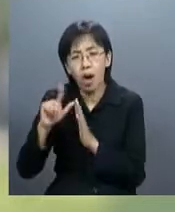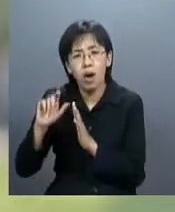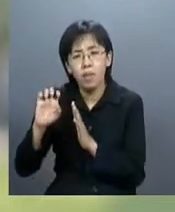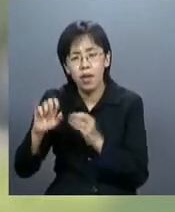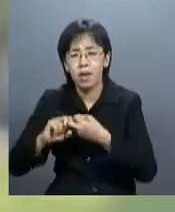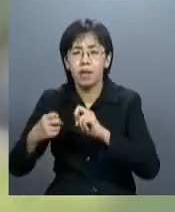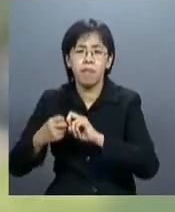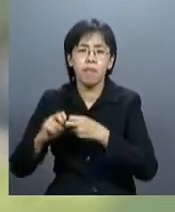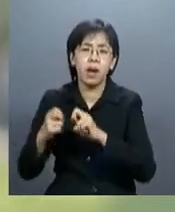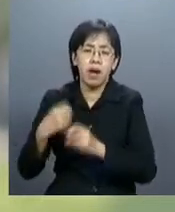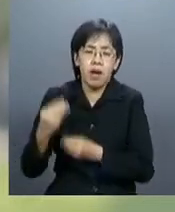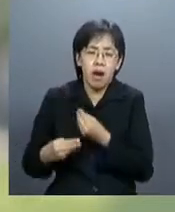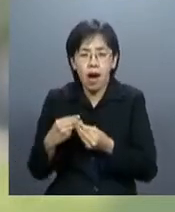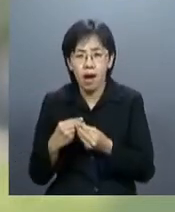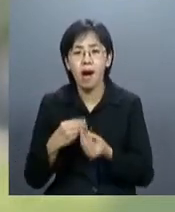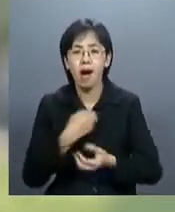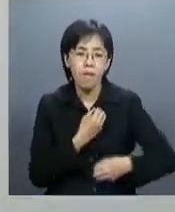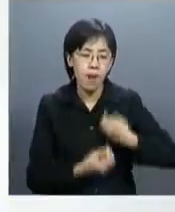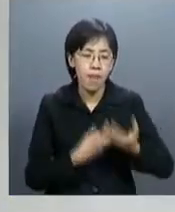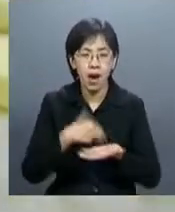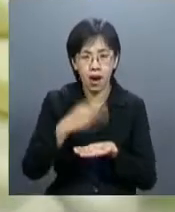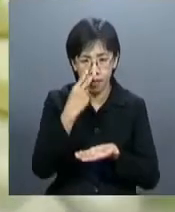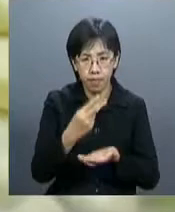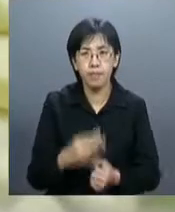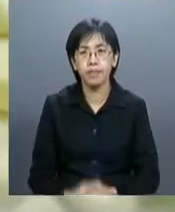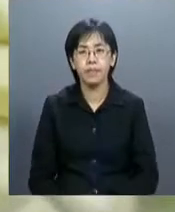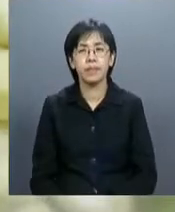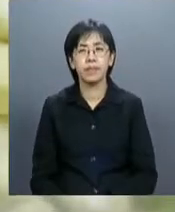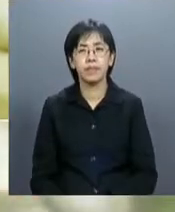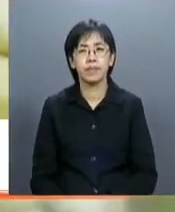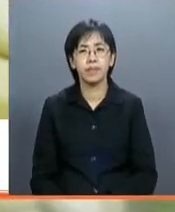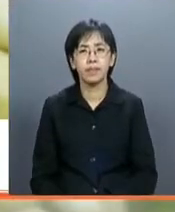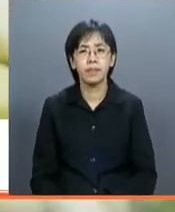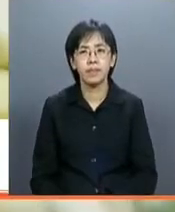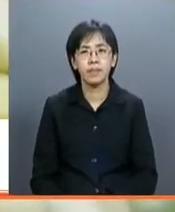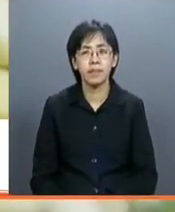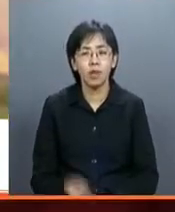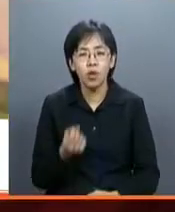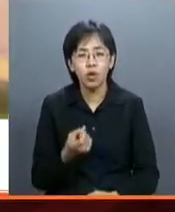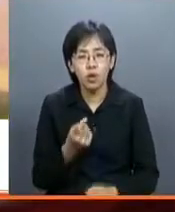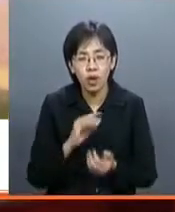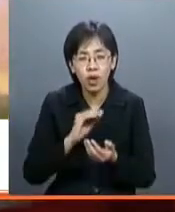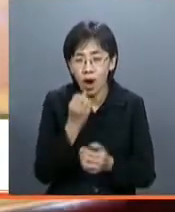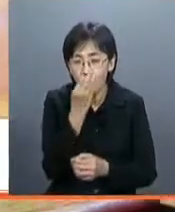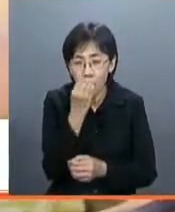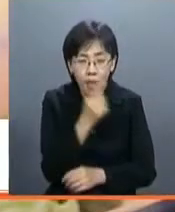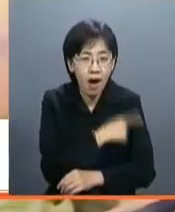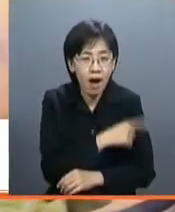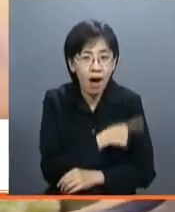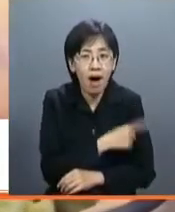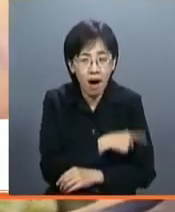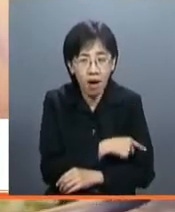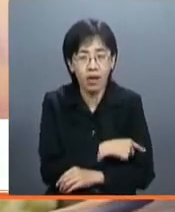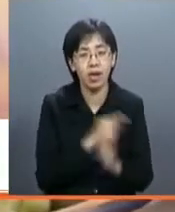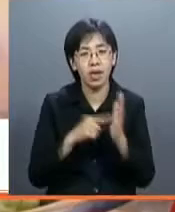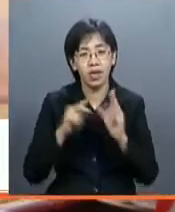ท้อนจากชาวปากคลองตลาดได้ในรายงานค่ะ มะลิสดจากอำเภอนครชัยศรีจังหวัดนครปฐม